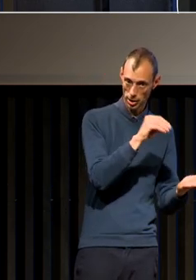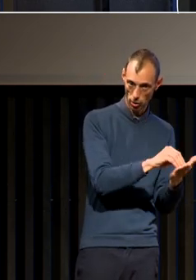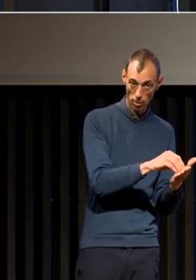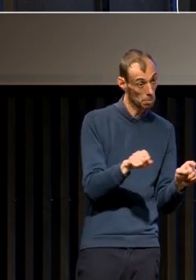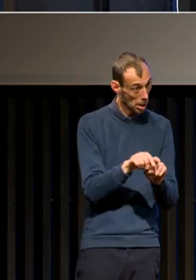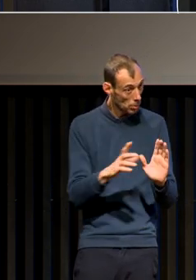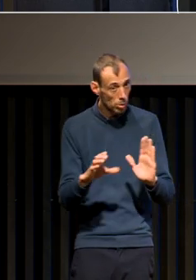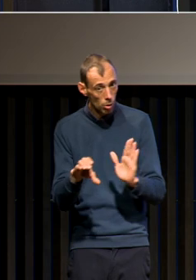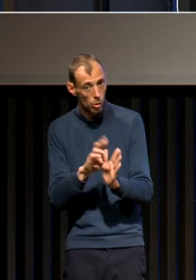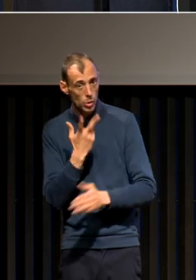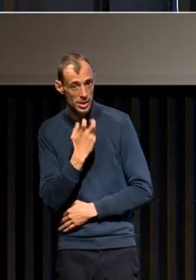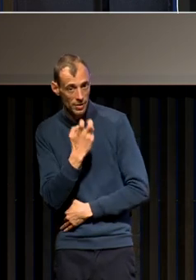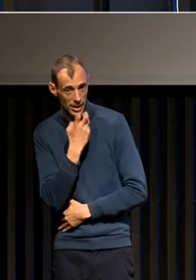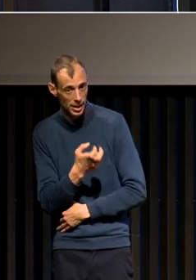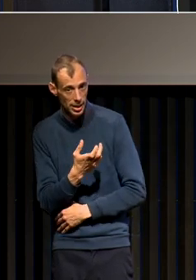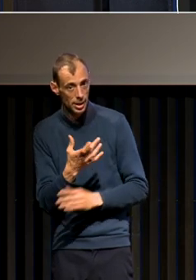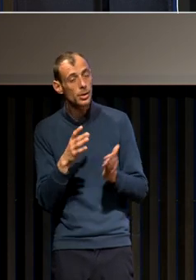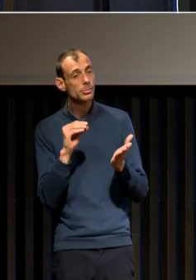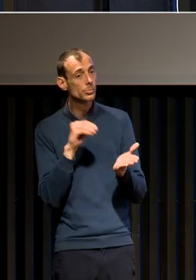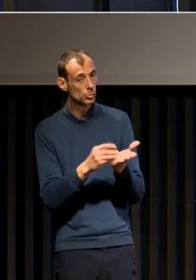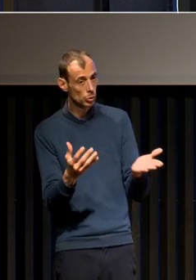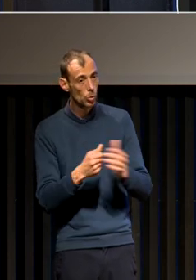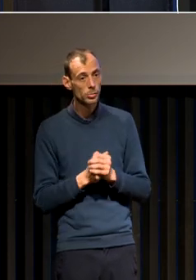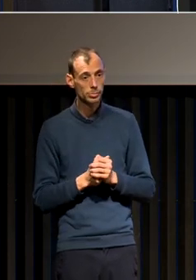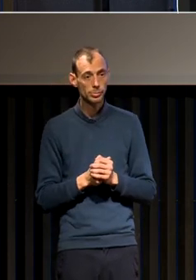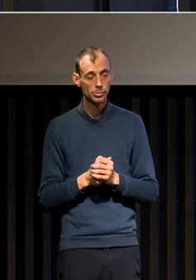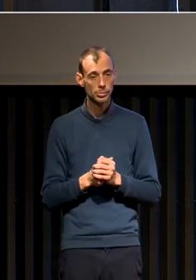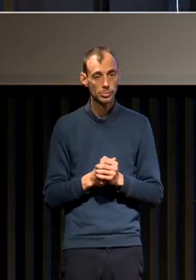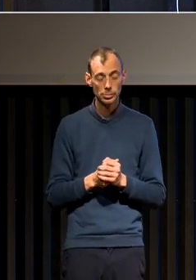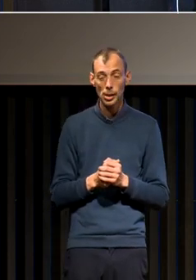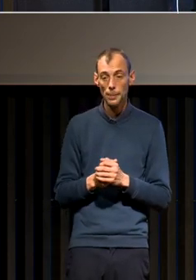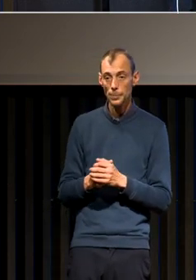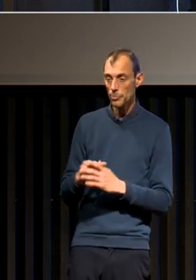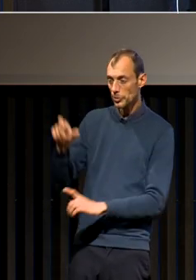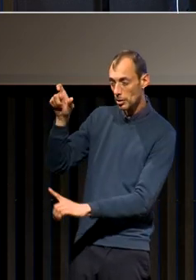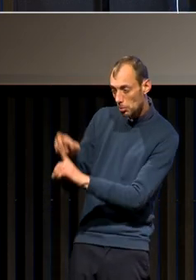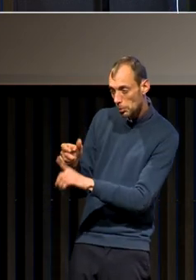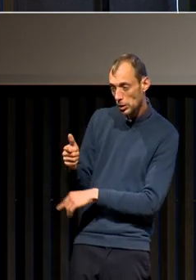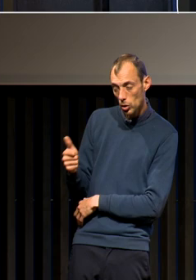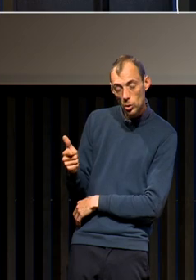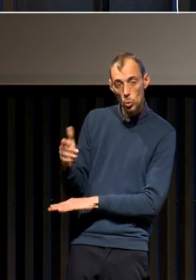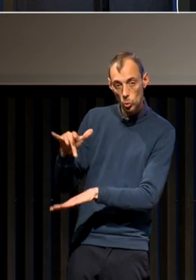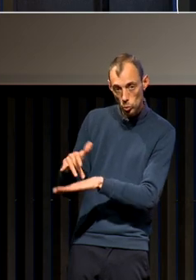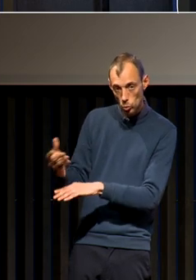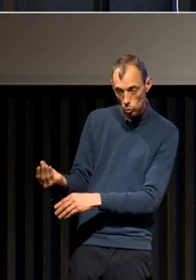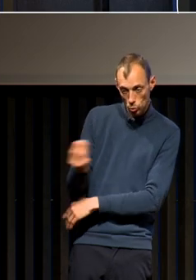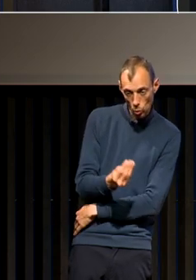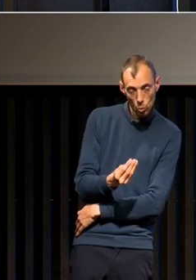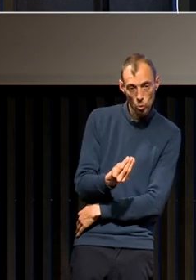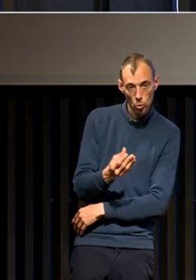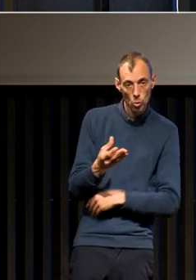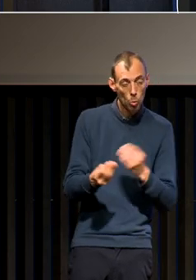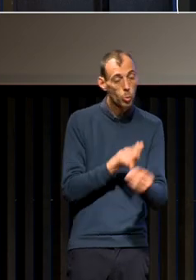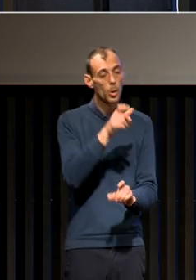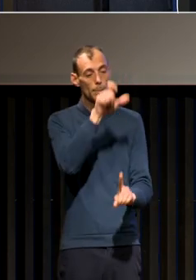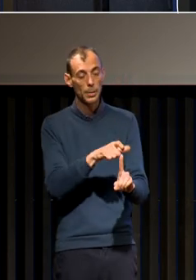divulguer toute information permettant d'identifier à la fois celui qui a fait don et celui qui l'a